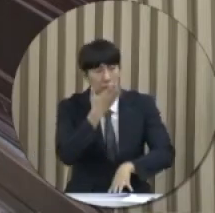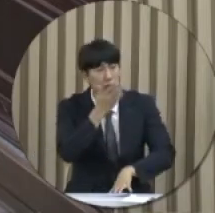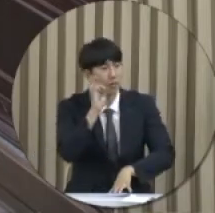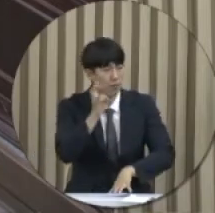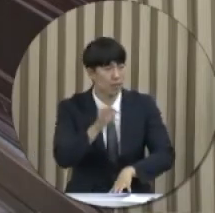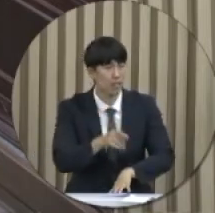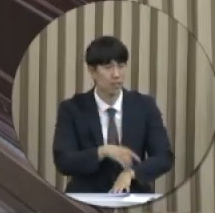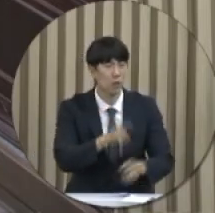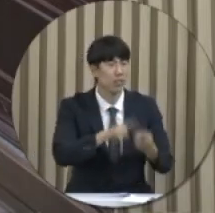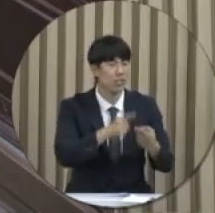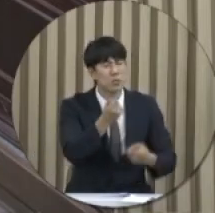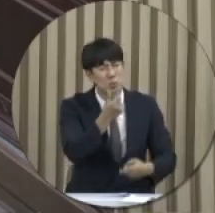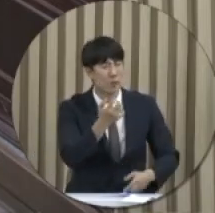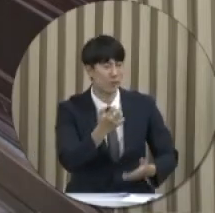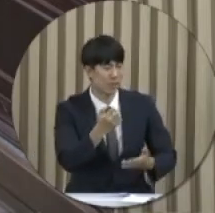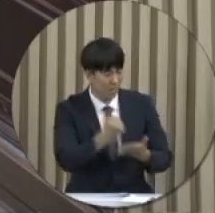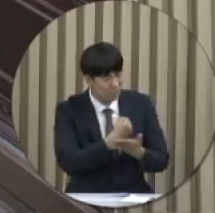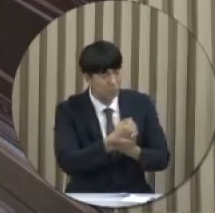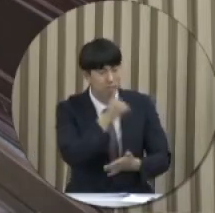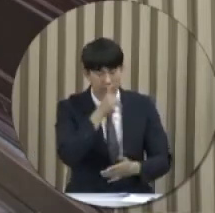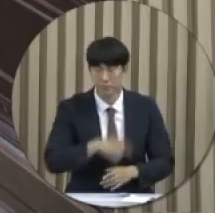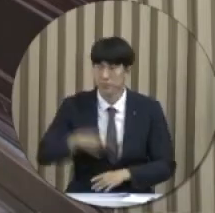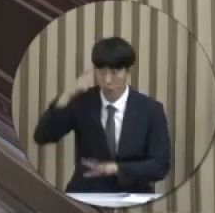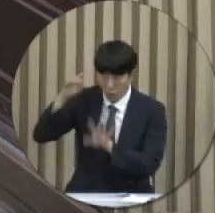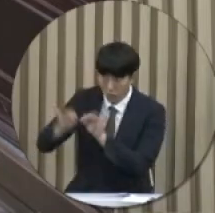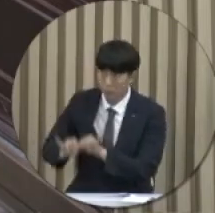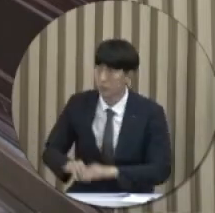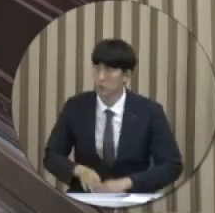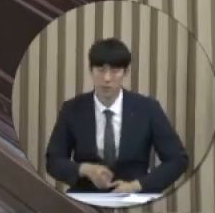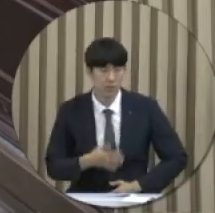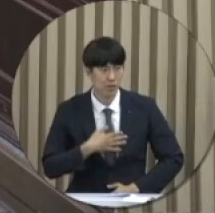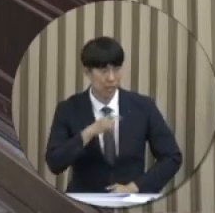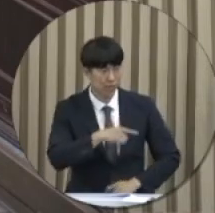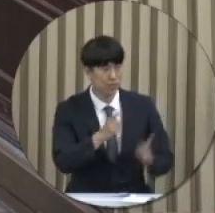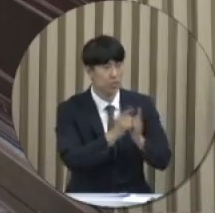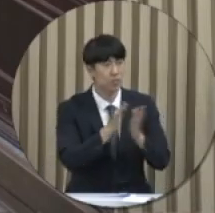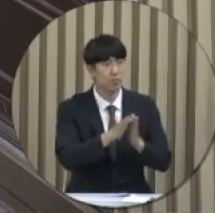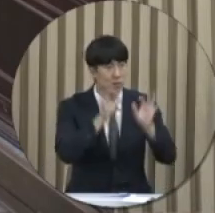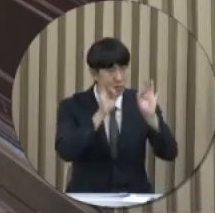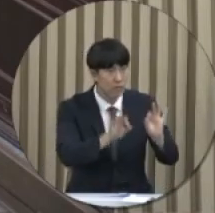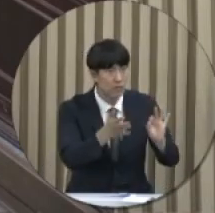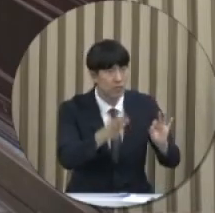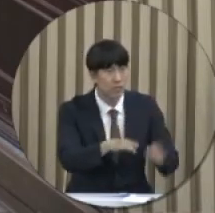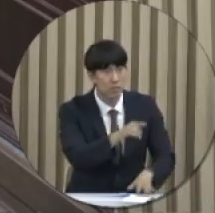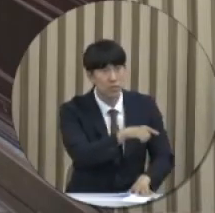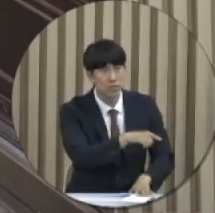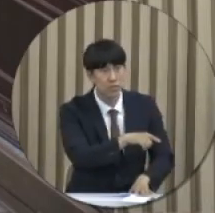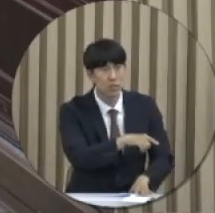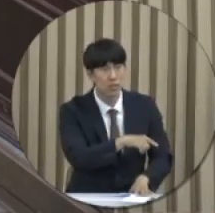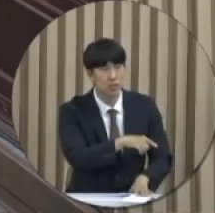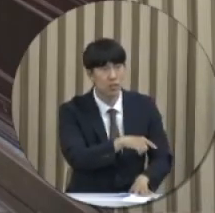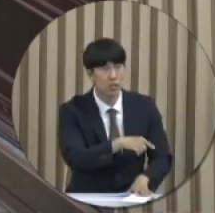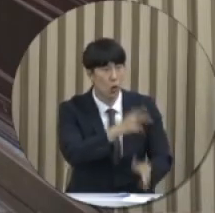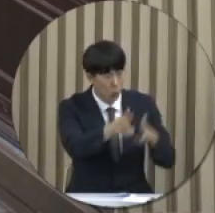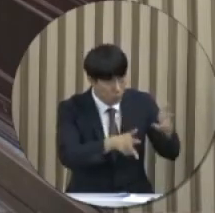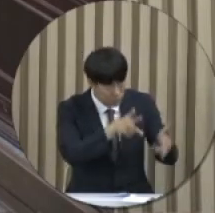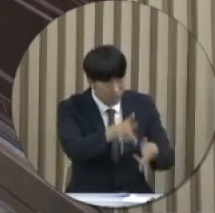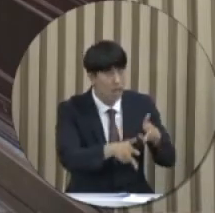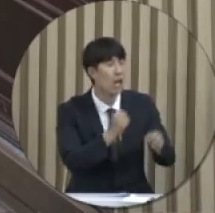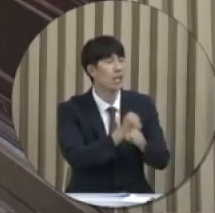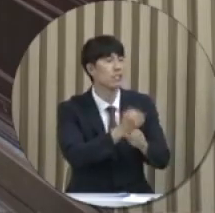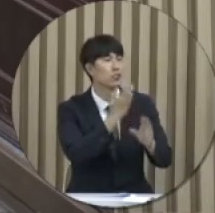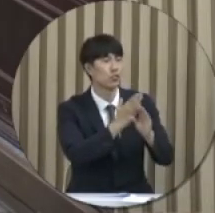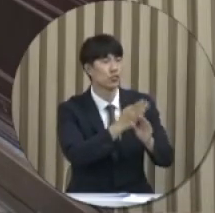이제 그런 부분들이 좀 아쉽다. 네, 충분히 공감합니다. 요거는 제가 이제 현장을 갔다 온 사진인데요. 지금 이렇게 지금 공사를 하고 있는